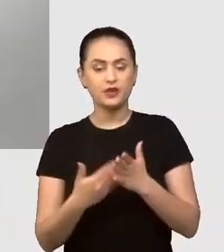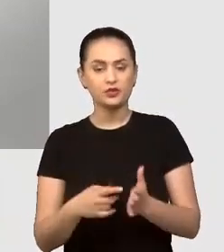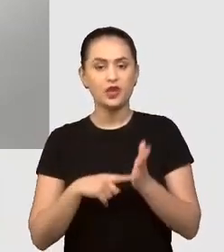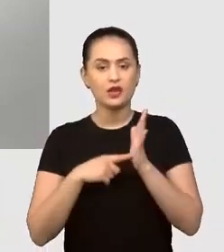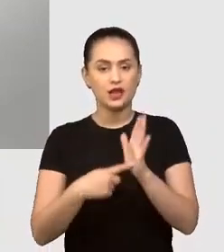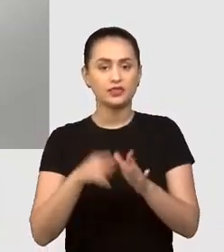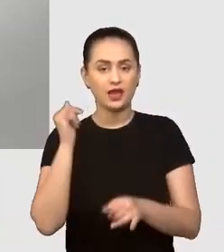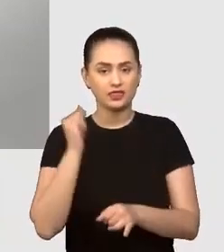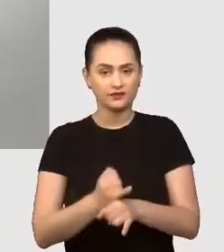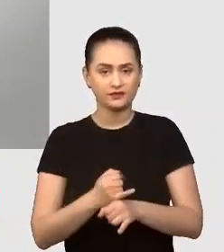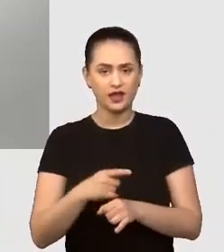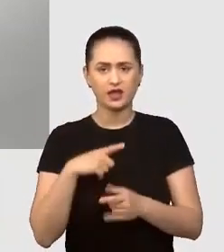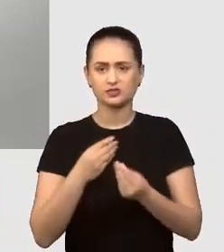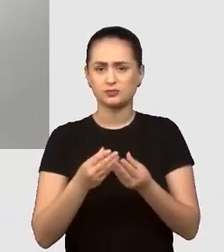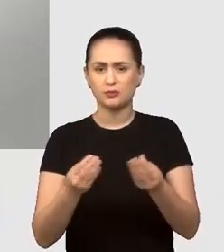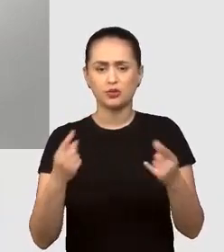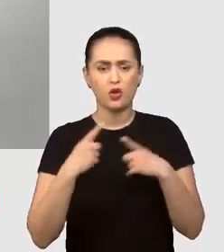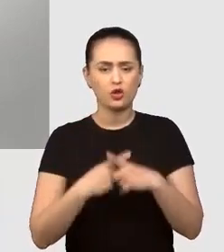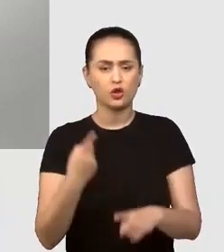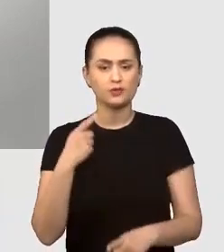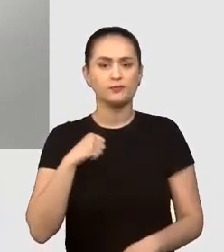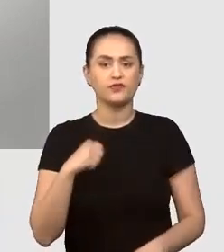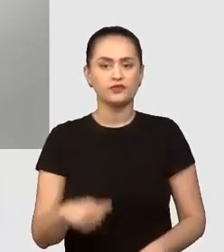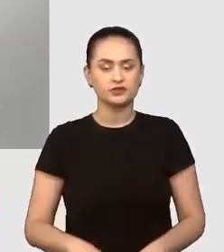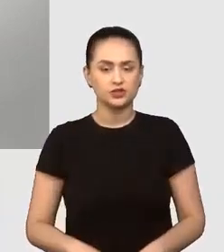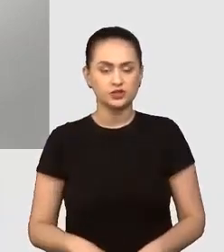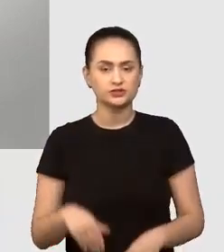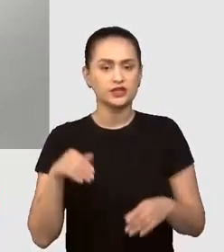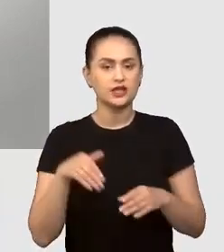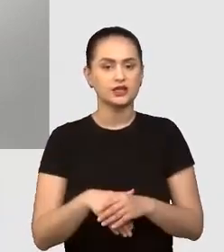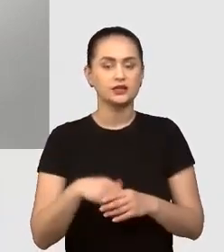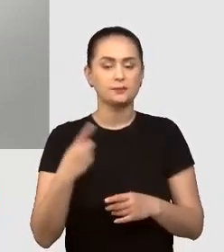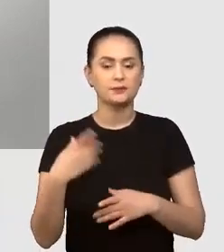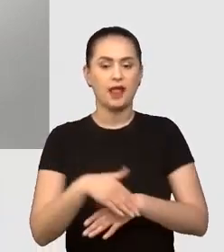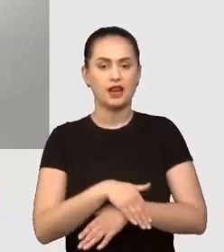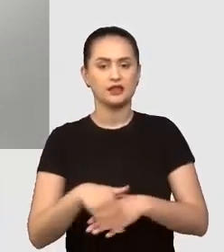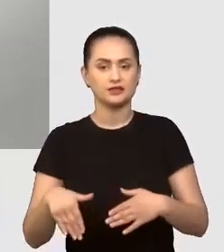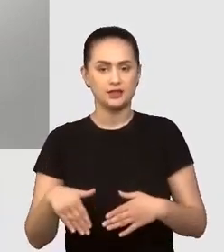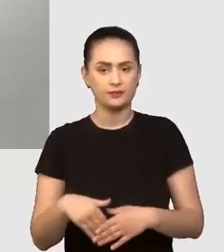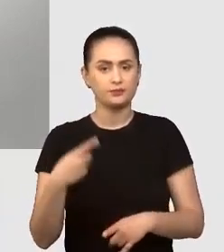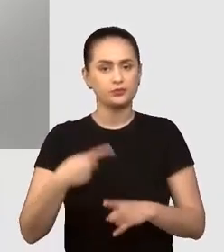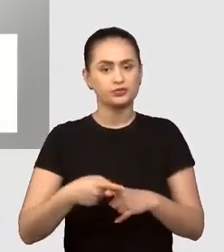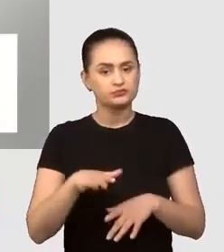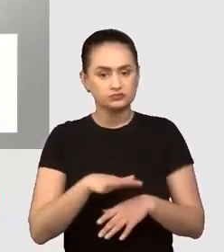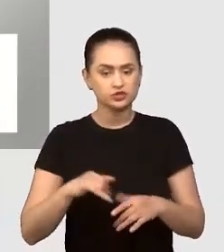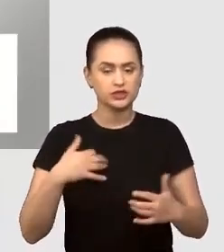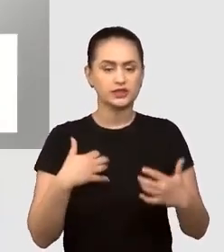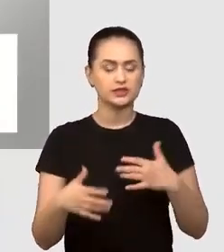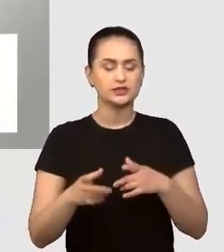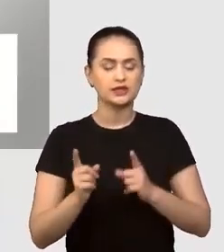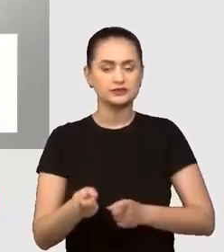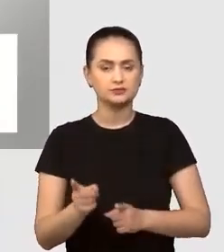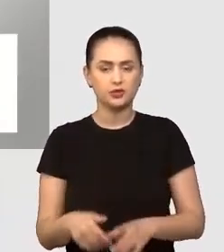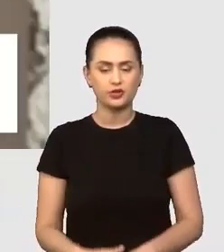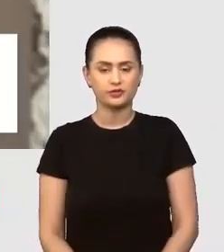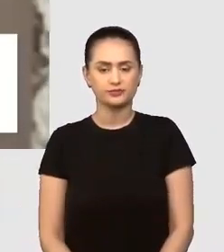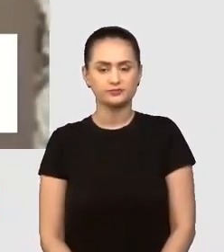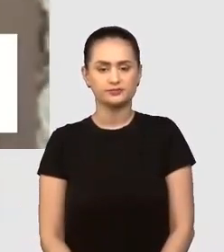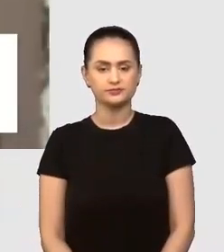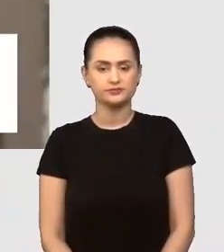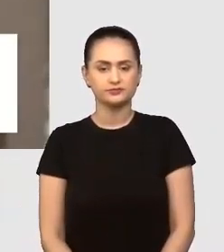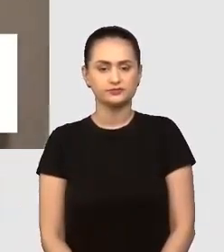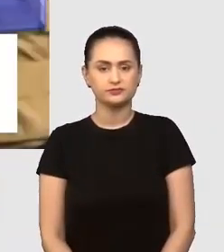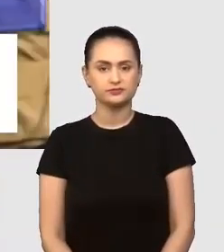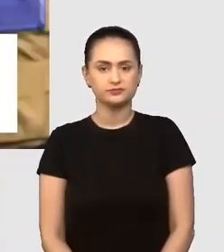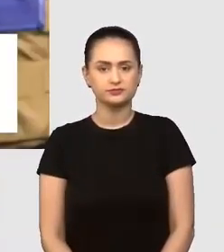aduce informația, pentru a-ți arăta adevărul. Este de cele mai multe ori un profesionist în prima linie, chiar și pe teatrele de